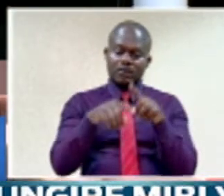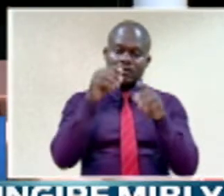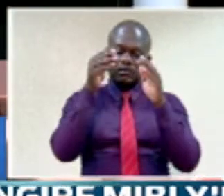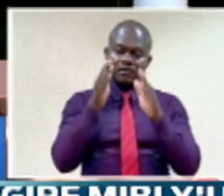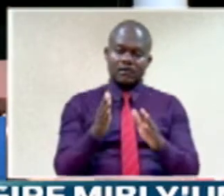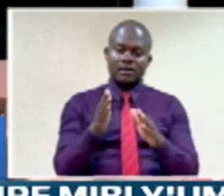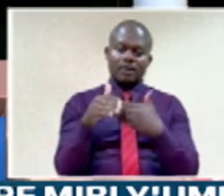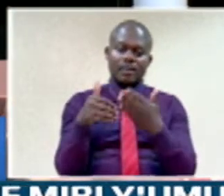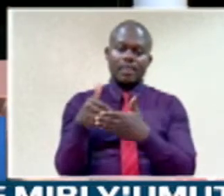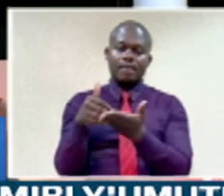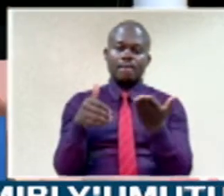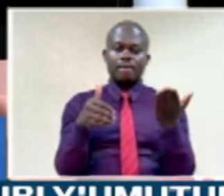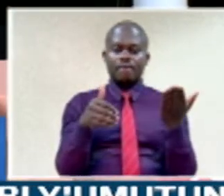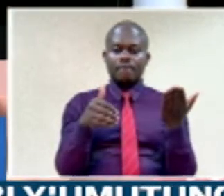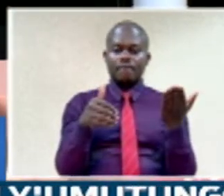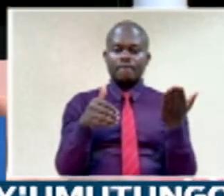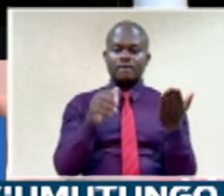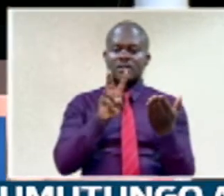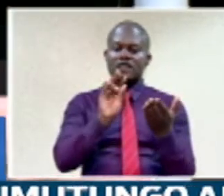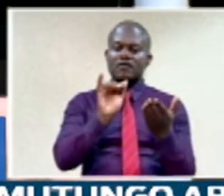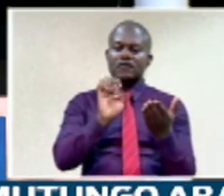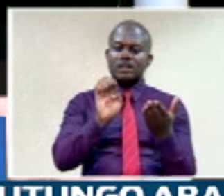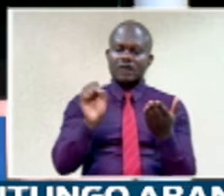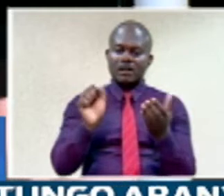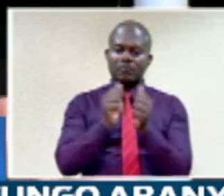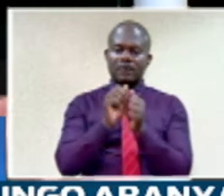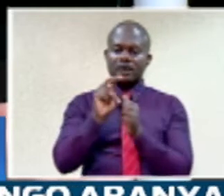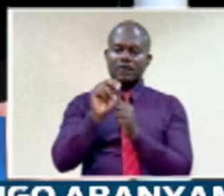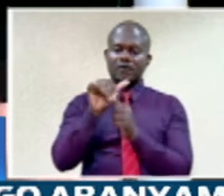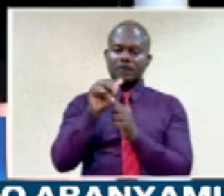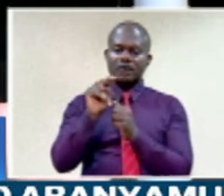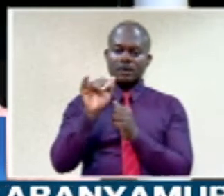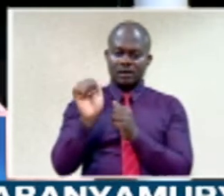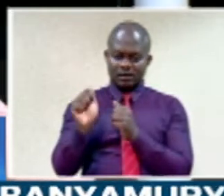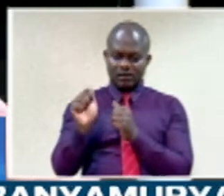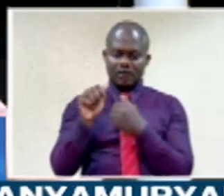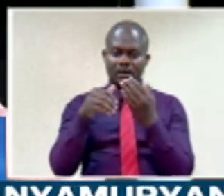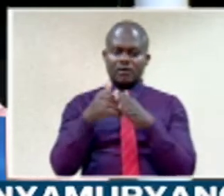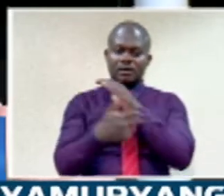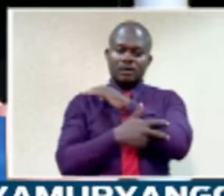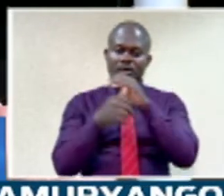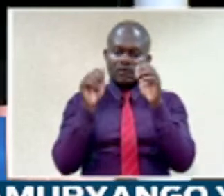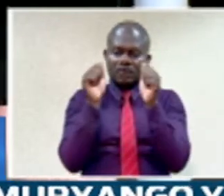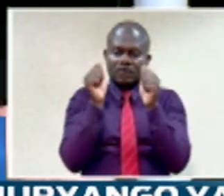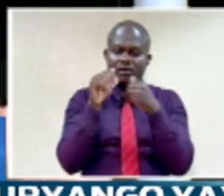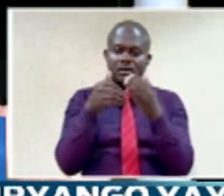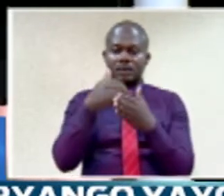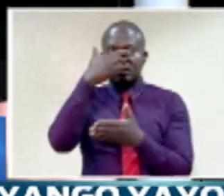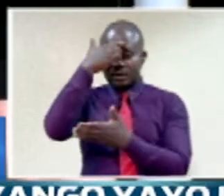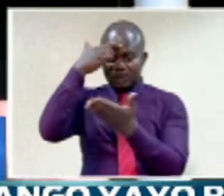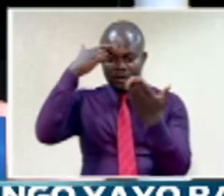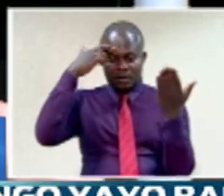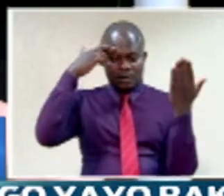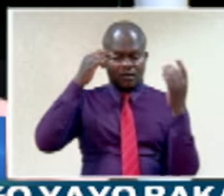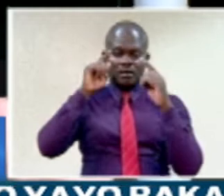umuntu kike niviye na nyine. Nyine kubera twibanaga ari nabyo twigeze kwibana iyo firigo, nibyo nyine